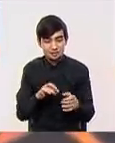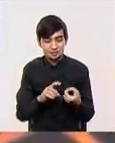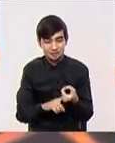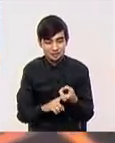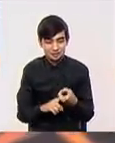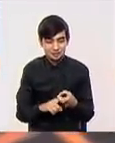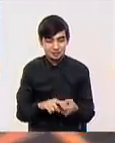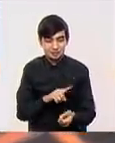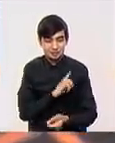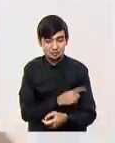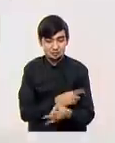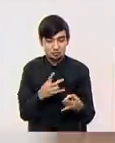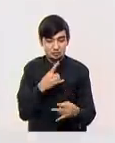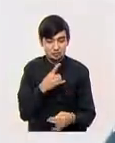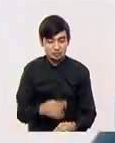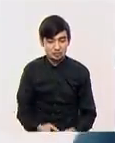керек.